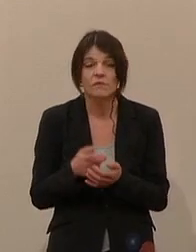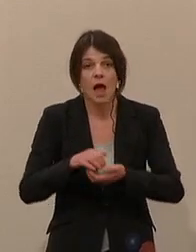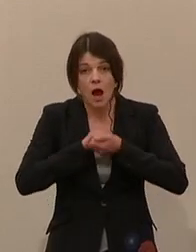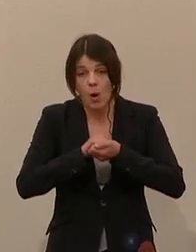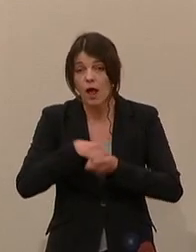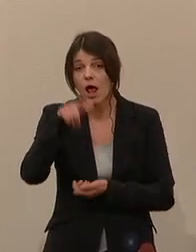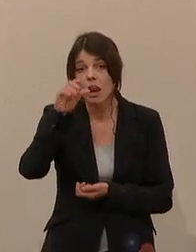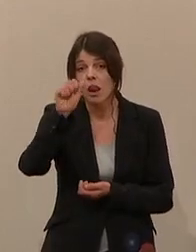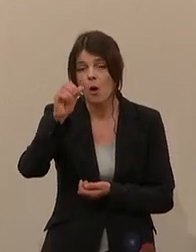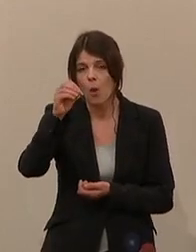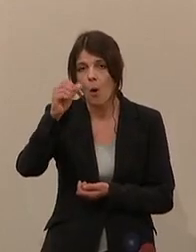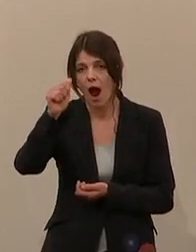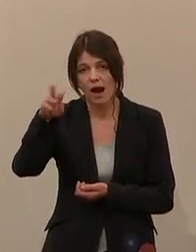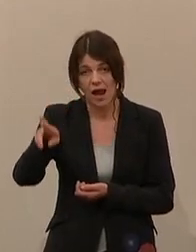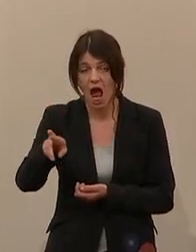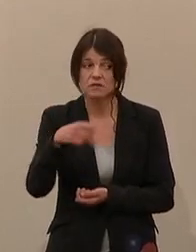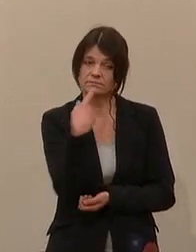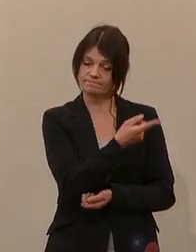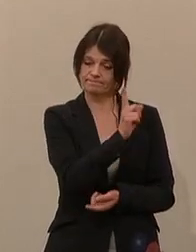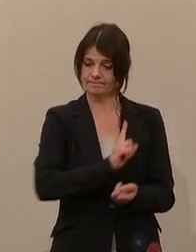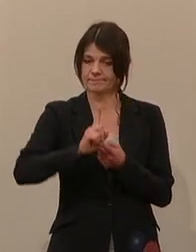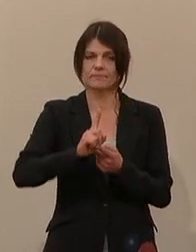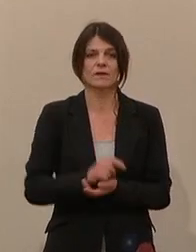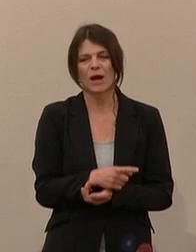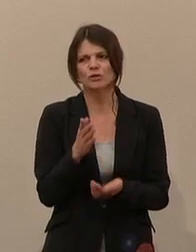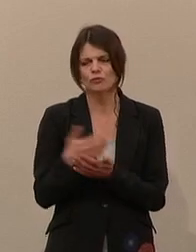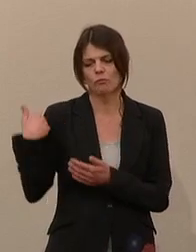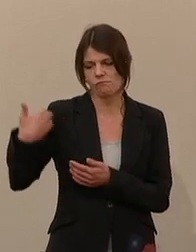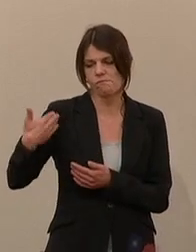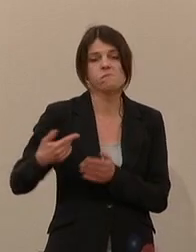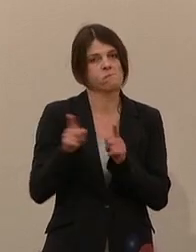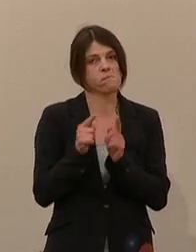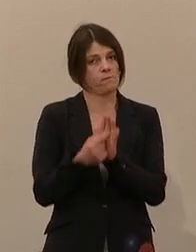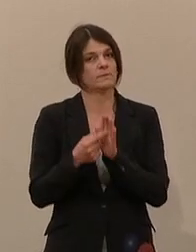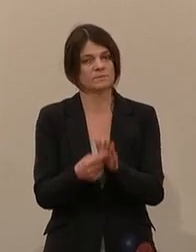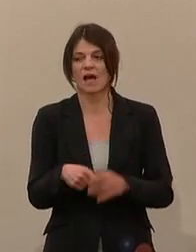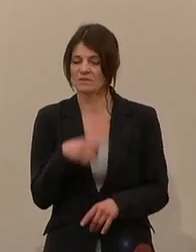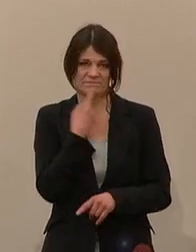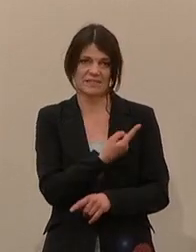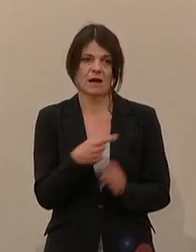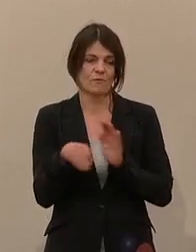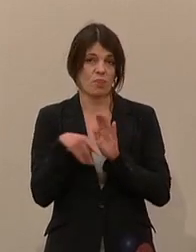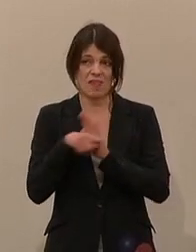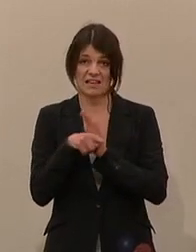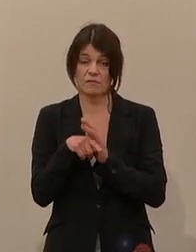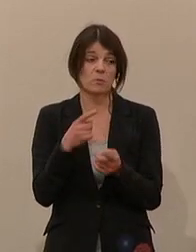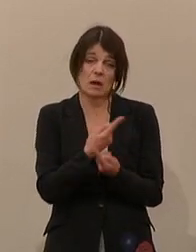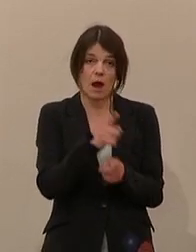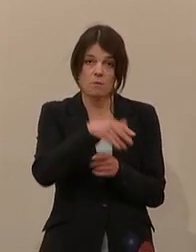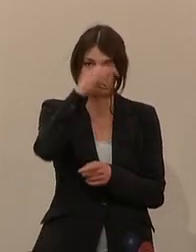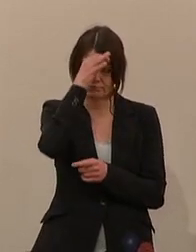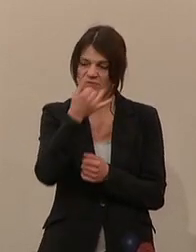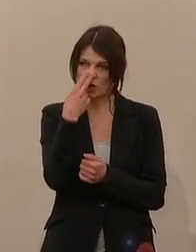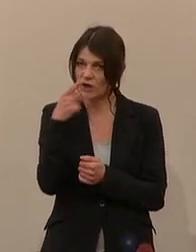Kollege Loacker hier seine bereits öfters zur Schau gestellte Abneigung und auch Unwissenheit